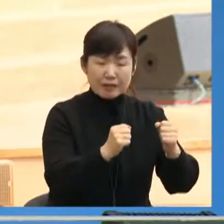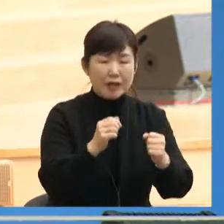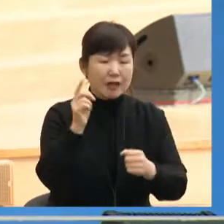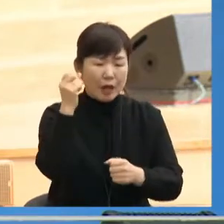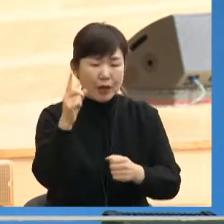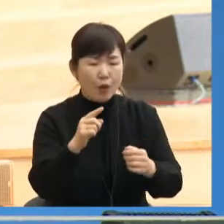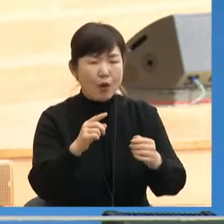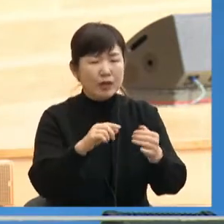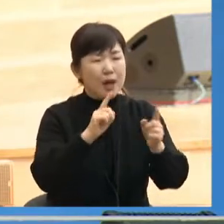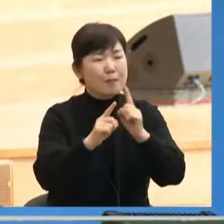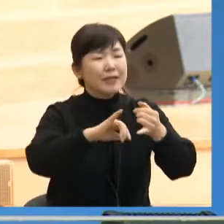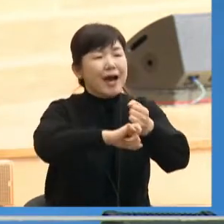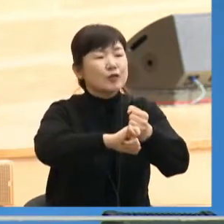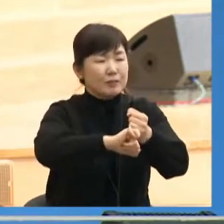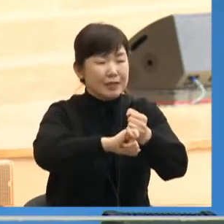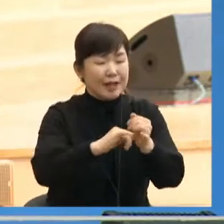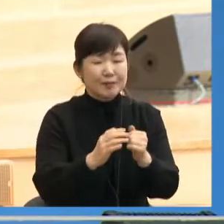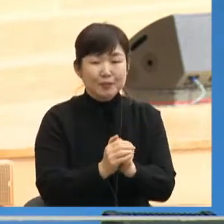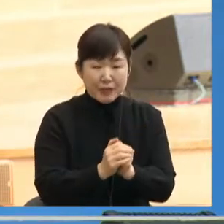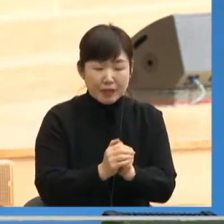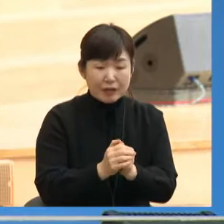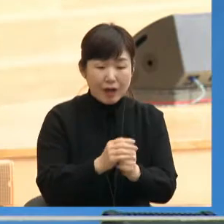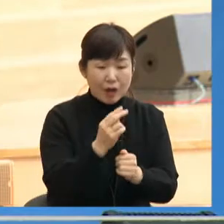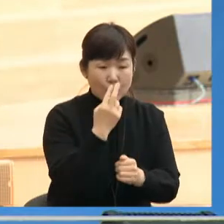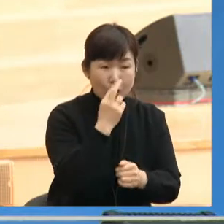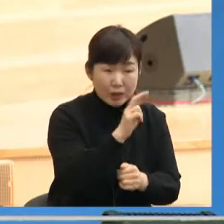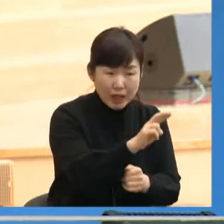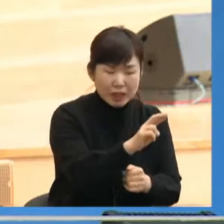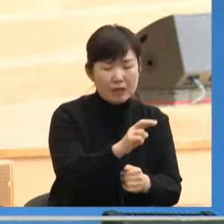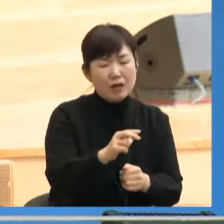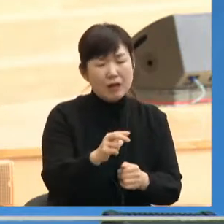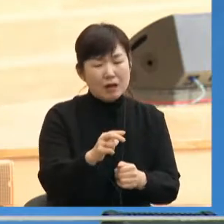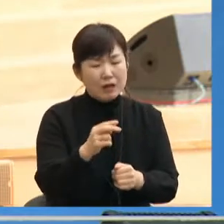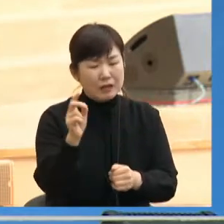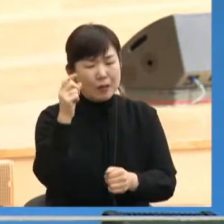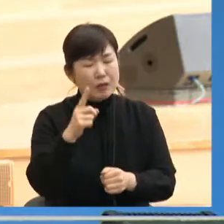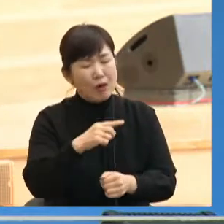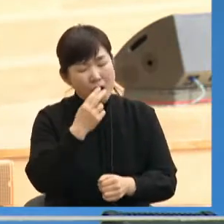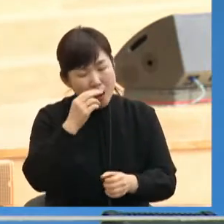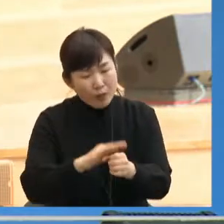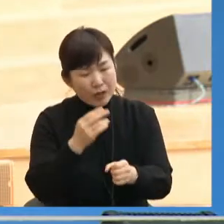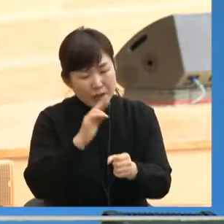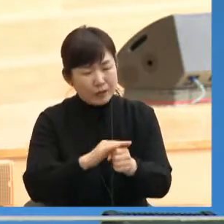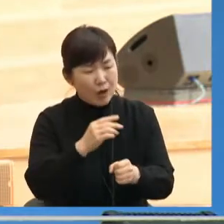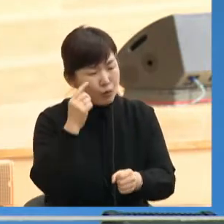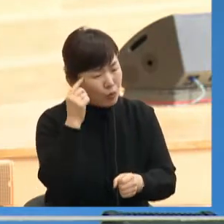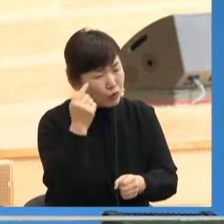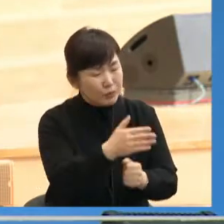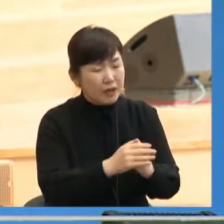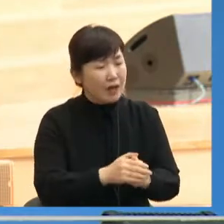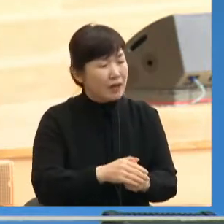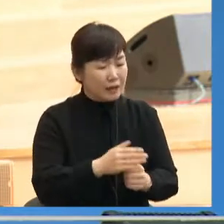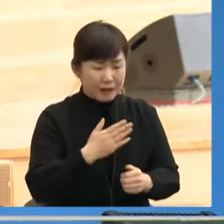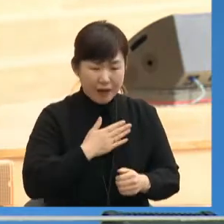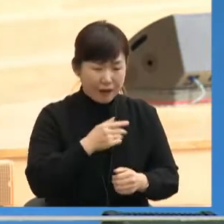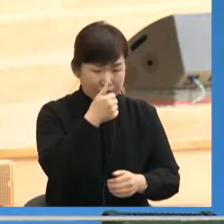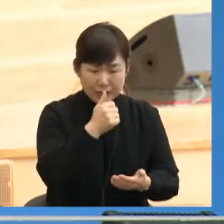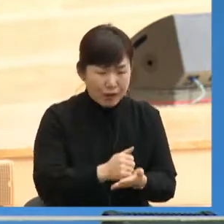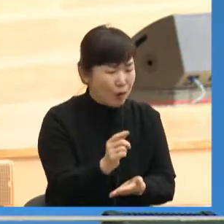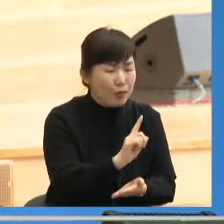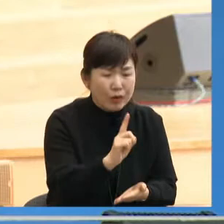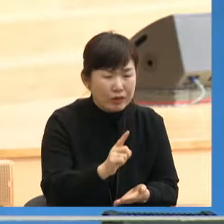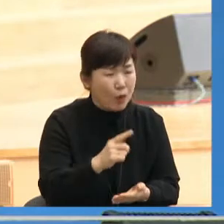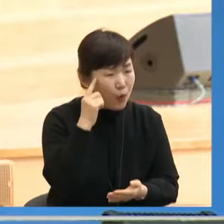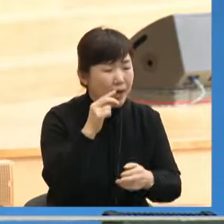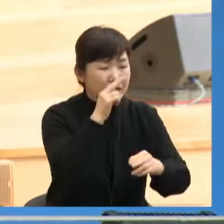보면 다윗이 강자로 가기 전에 요나단에게 따지듯이 묻습니다. 도대체 내가 무슨 잘못을 했는데 사울은